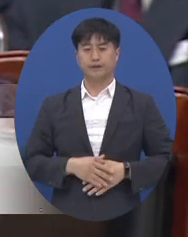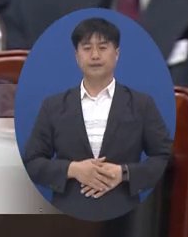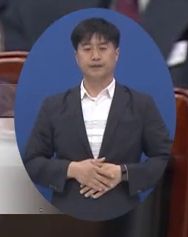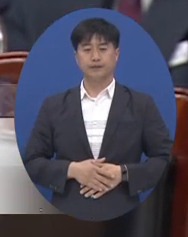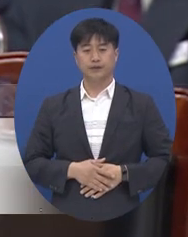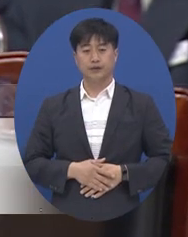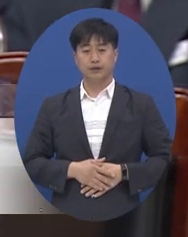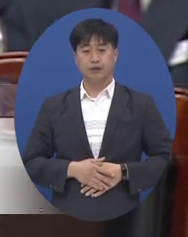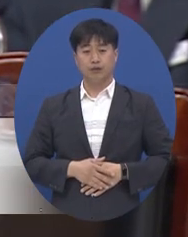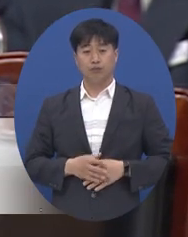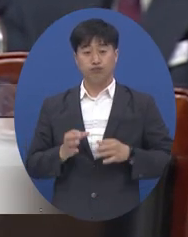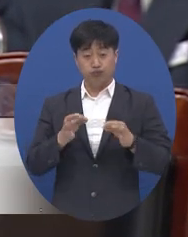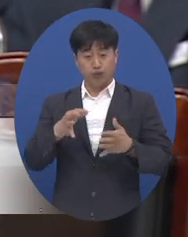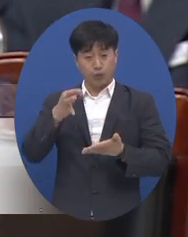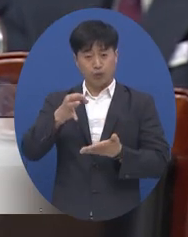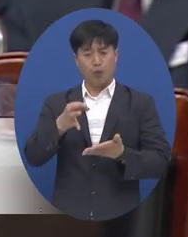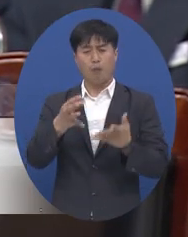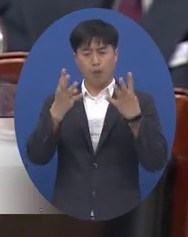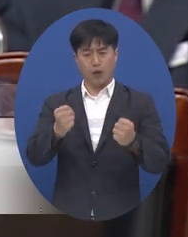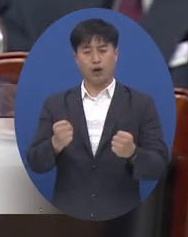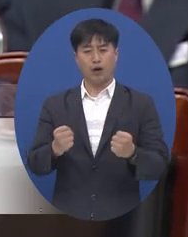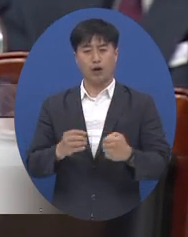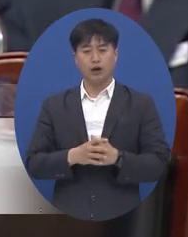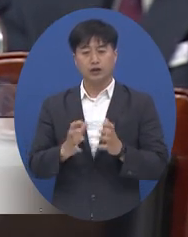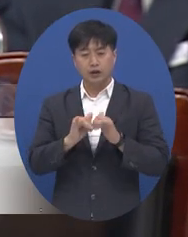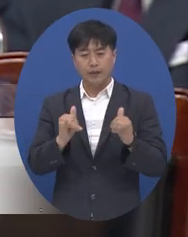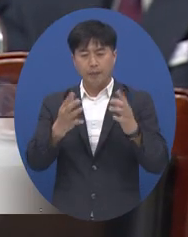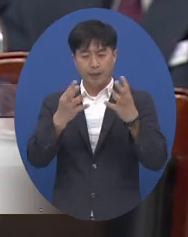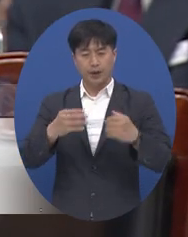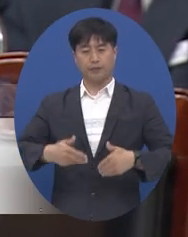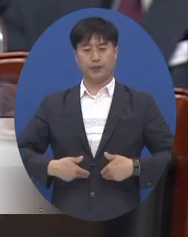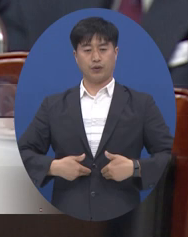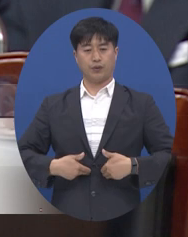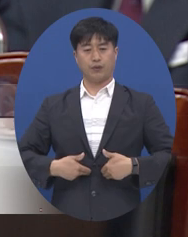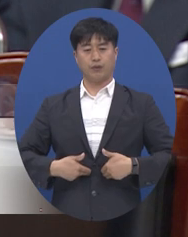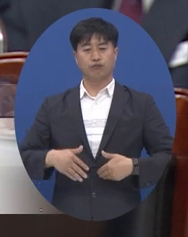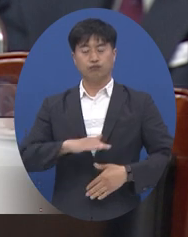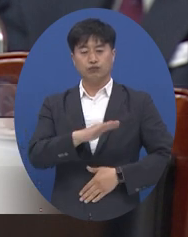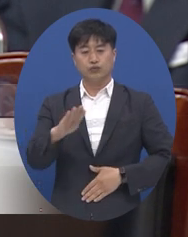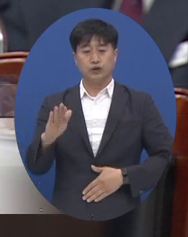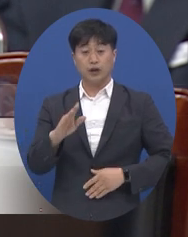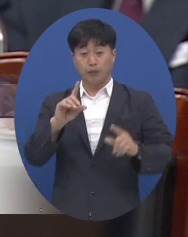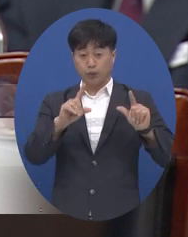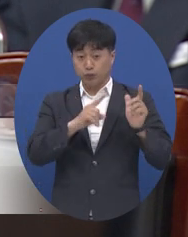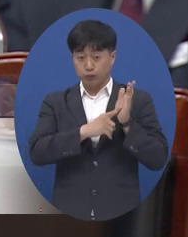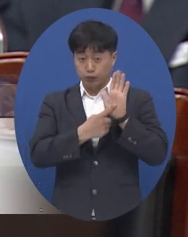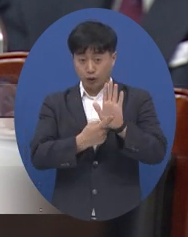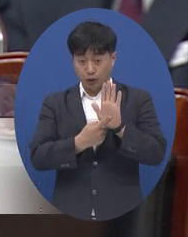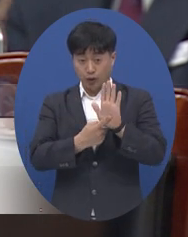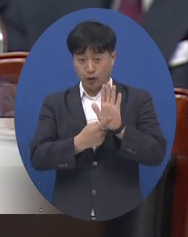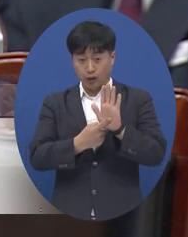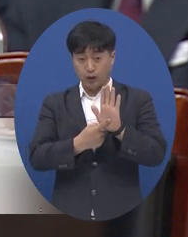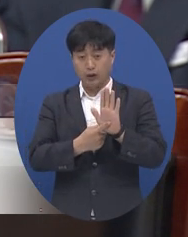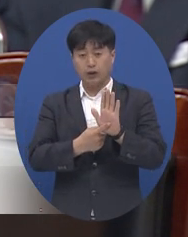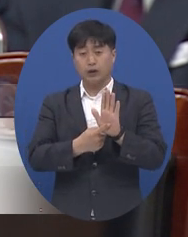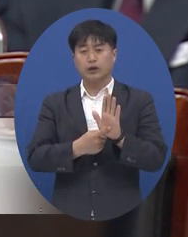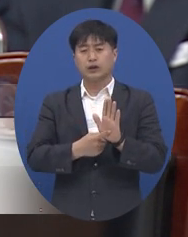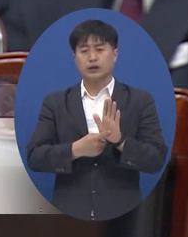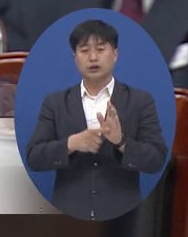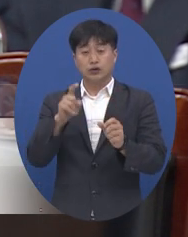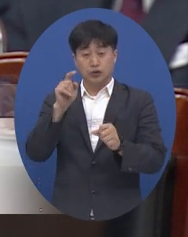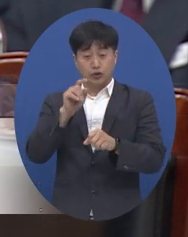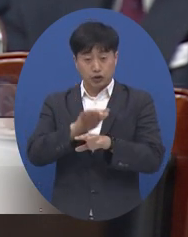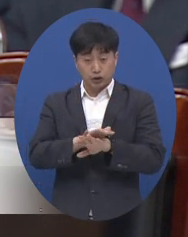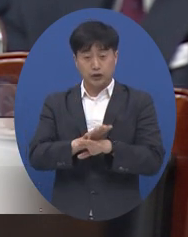투입이 온 실제로 엄청납니다 인력도 상당히 많이 필요하고 한 데 그쳐 2가지 상징적으로 라도